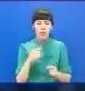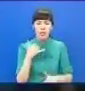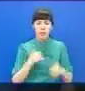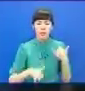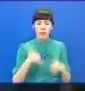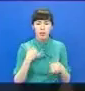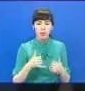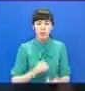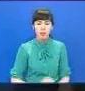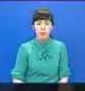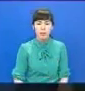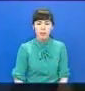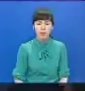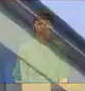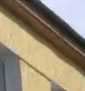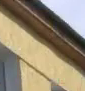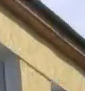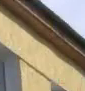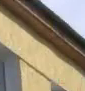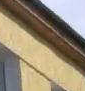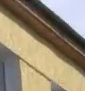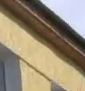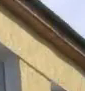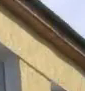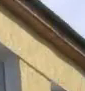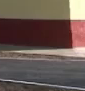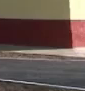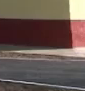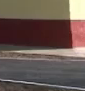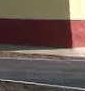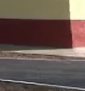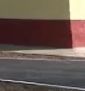Бәйдібек ауданынан Перизат Нұрбаева, Ерлан Абзалұлы, Жазира Лекерова, оңтүстік ақпарат.